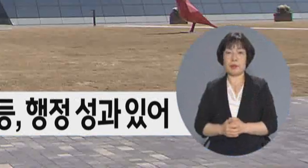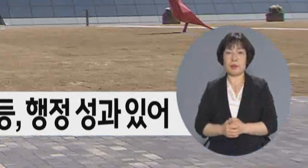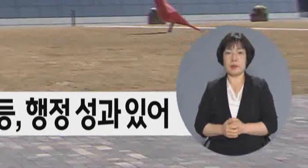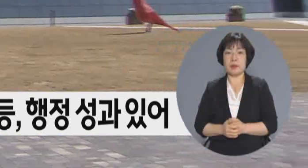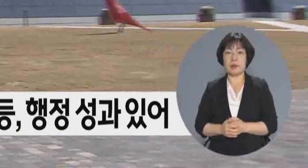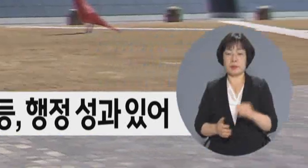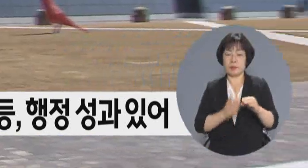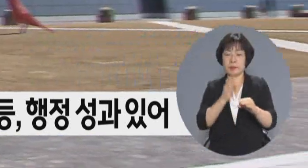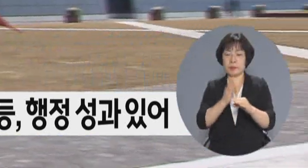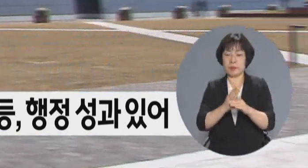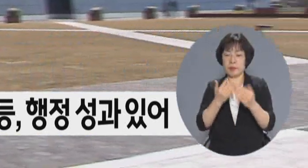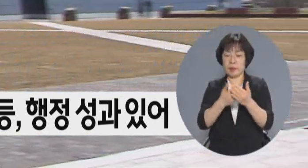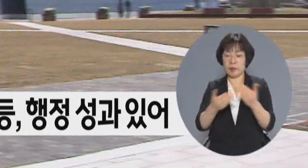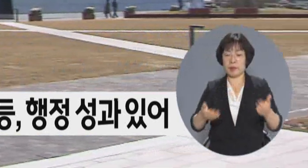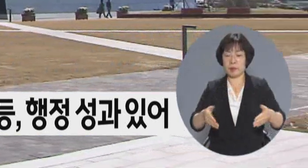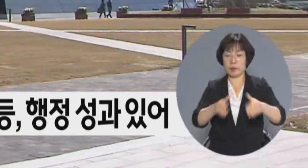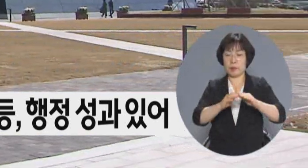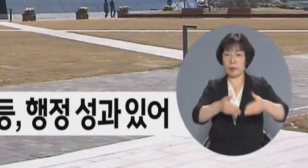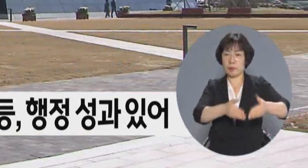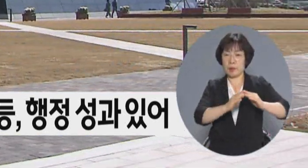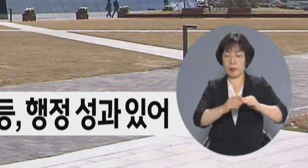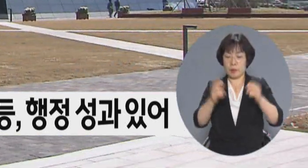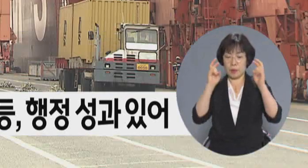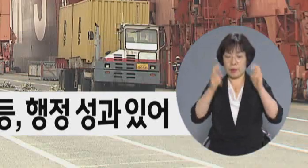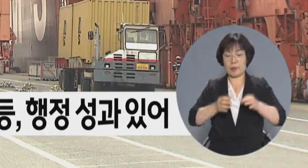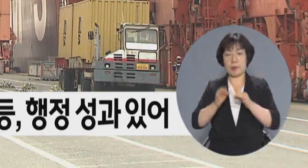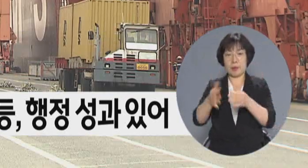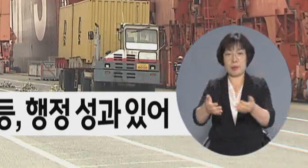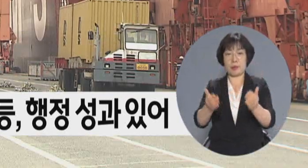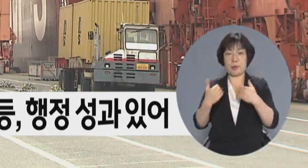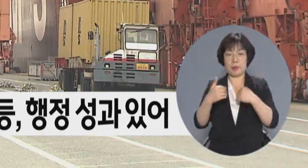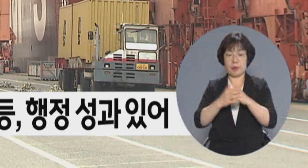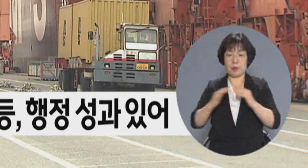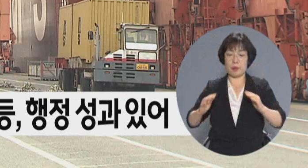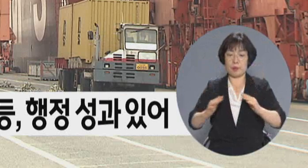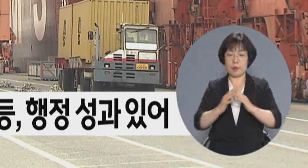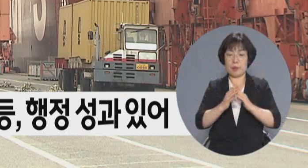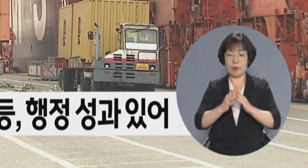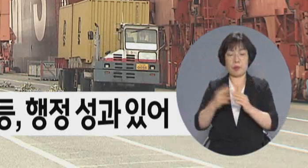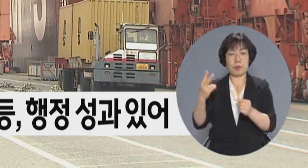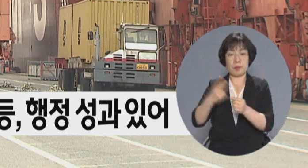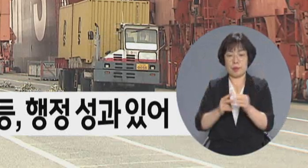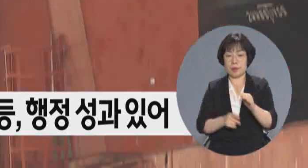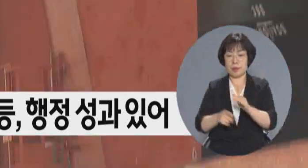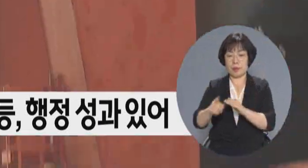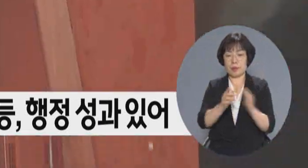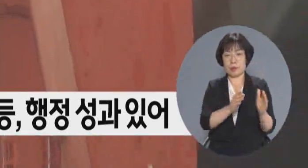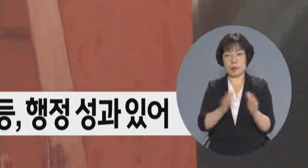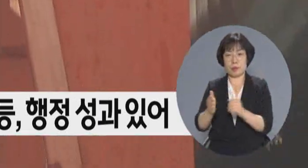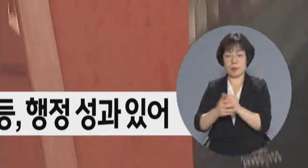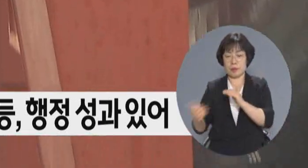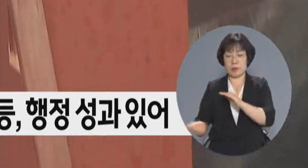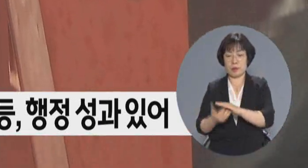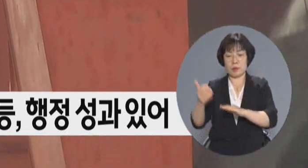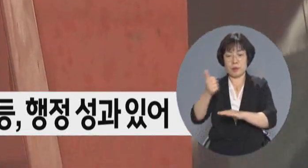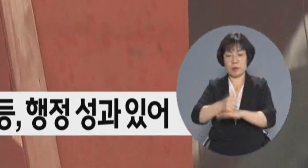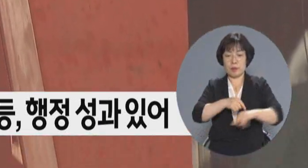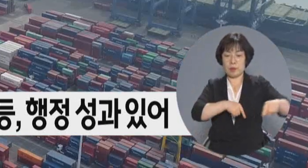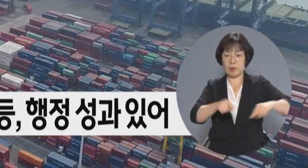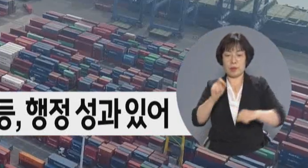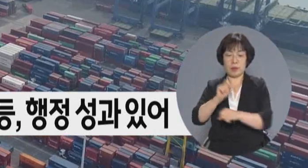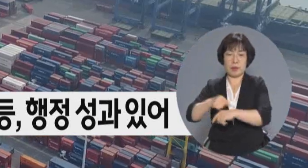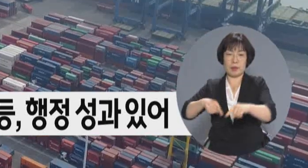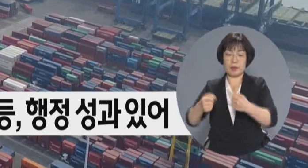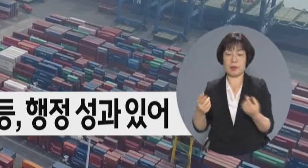그런 와중에도 도림미술관 개관과 기업 투자 유치, 광양항 제2의 도약 준비라는 성과는 정치와 행정이 함께